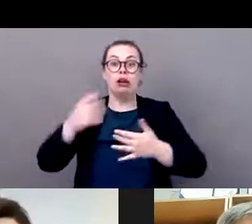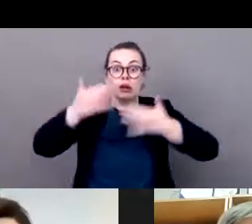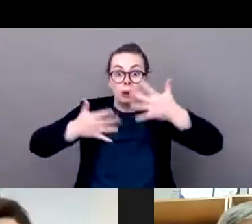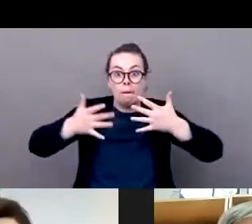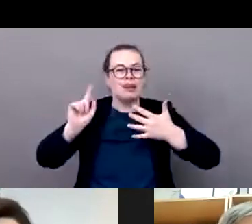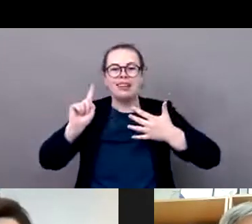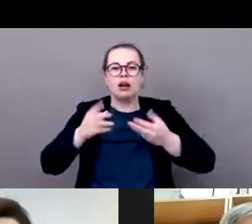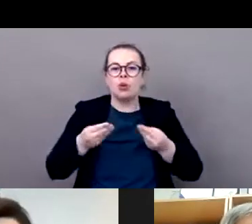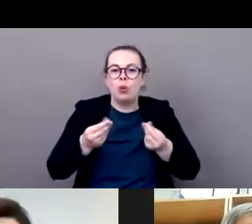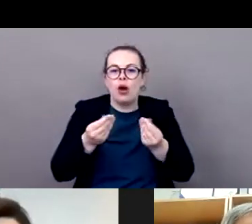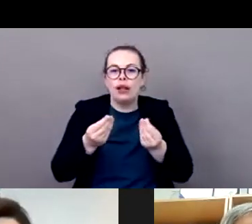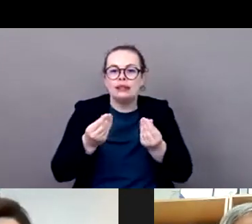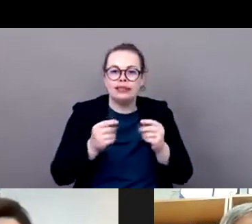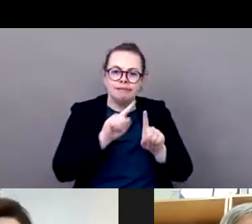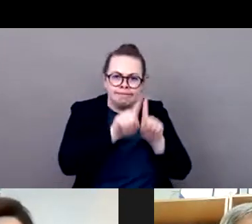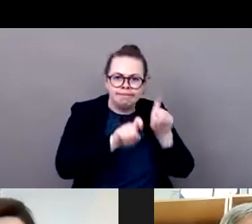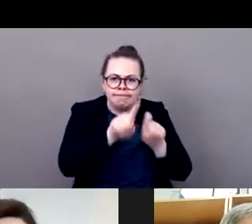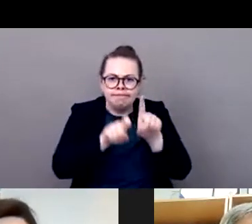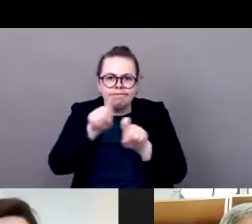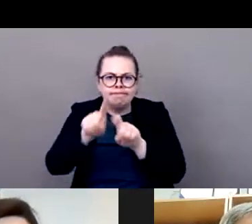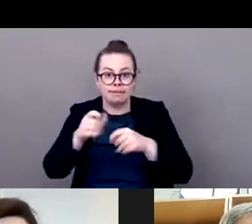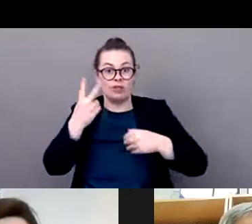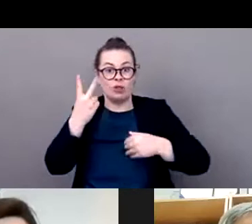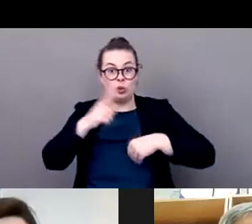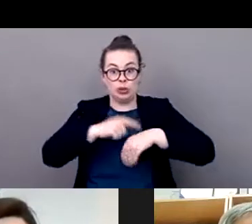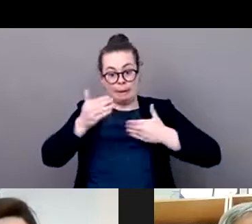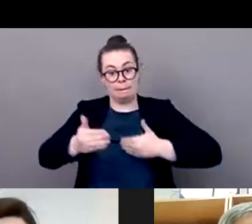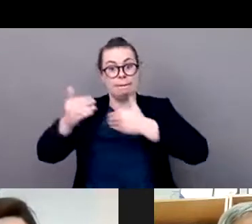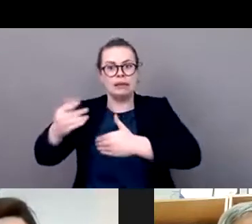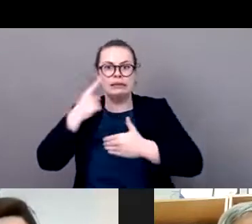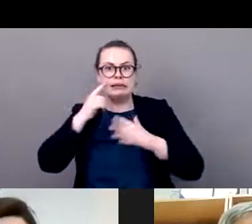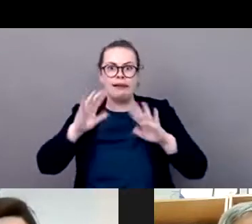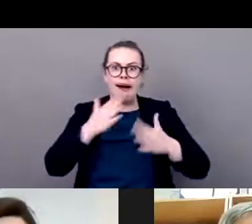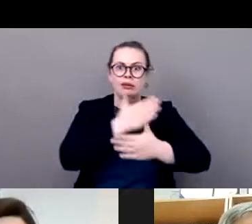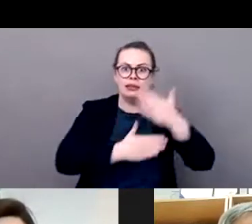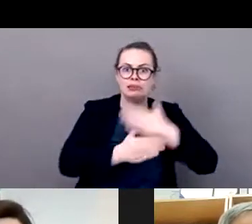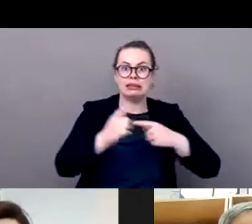L'objectif, collecter des informations sur les expériences des personnes handicapées ainsi que